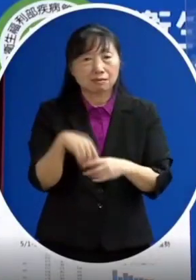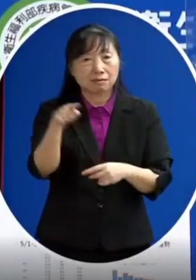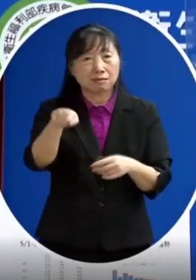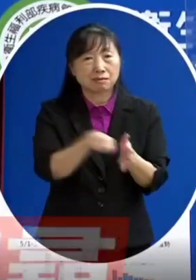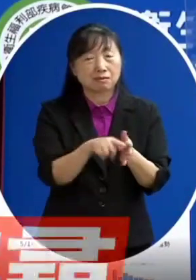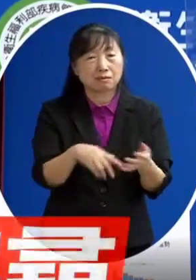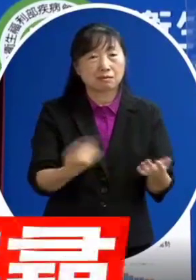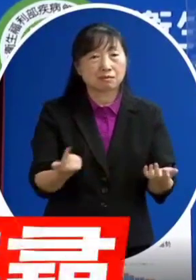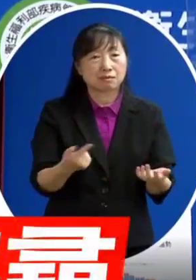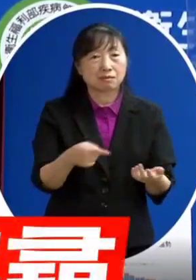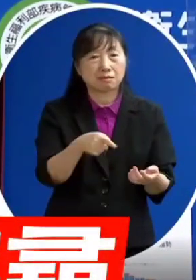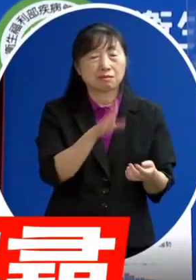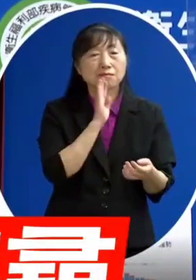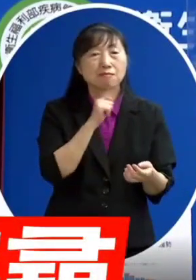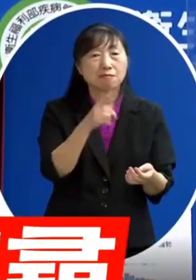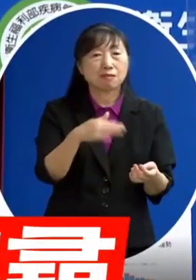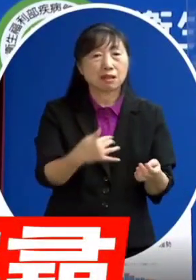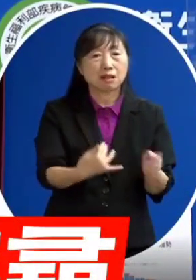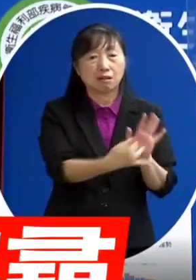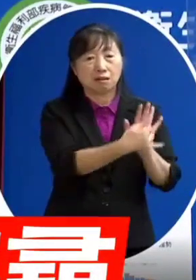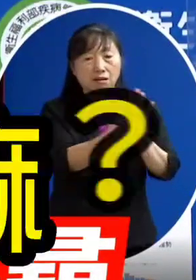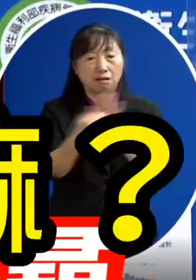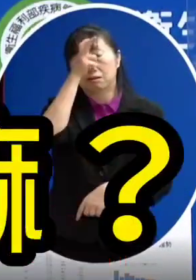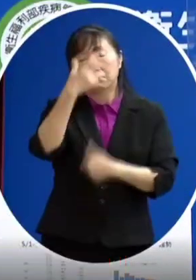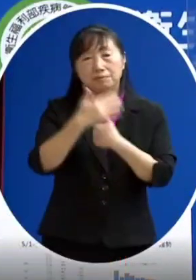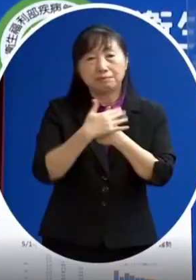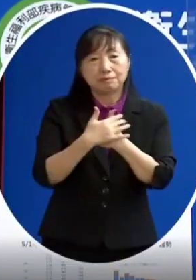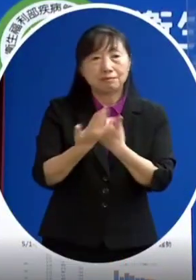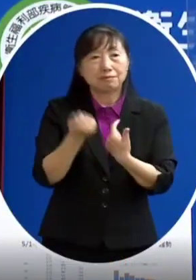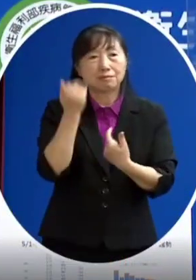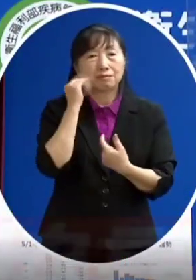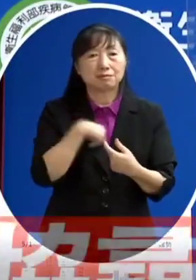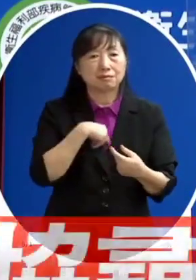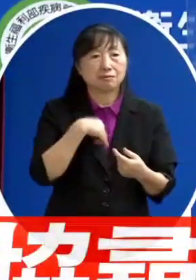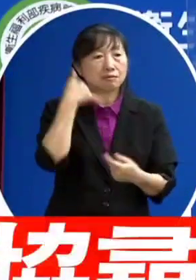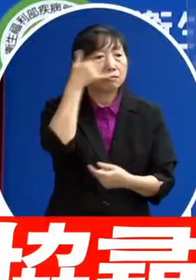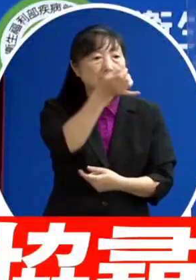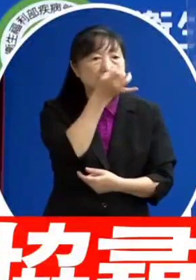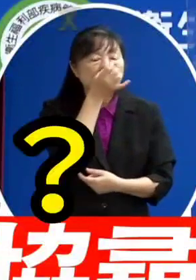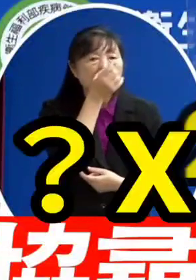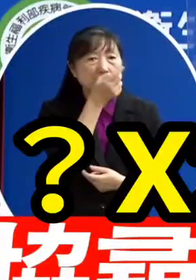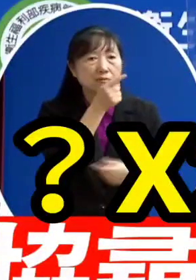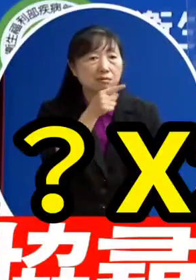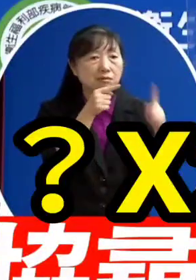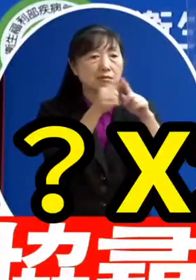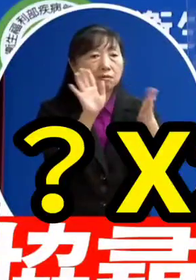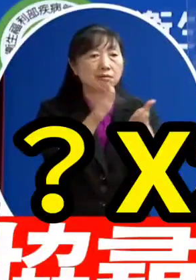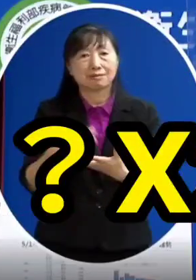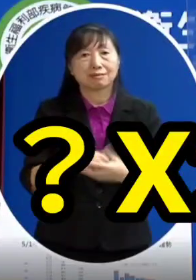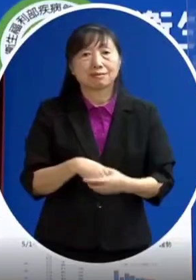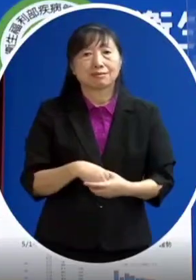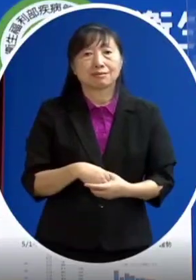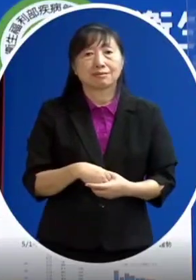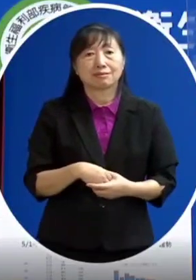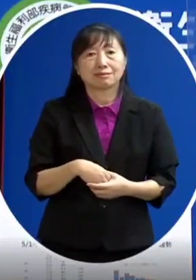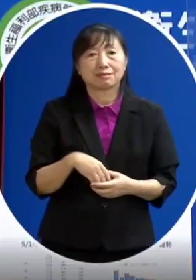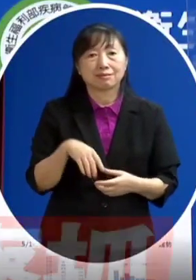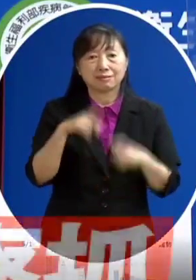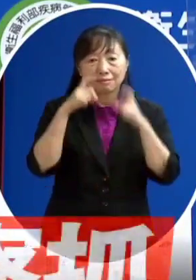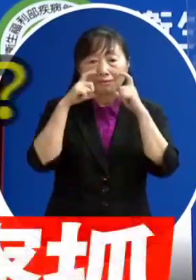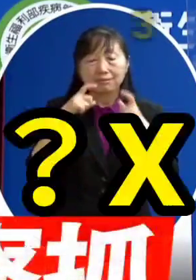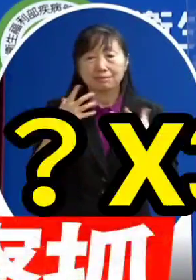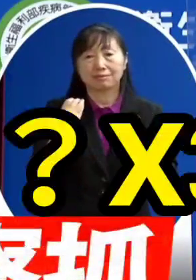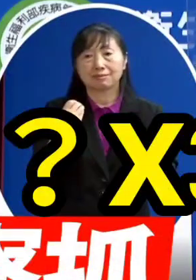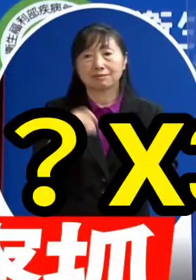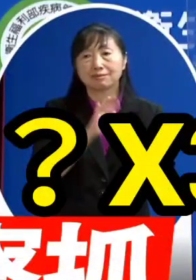有问题没有啊？我们就要赶快请警政协巡，失联的人啊，那也是警政协巡，啊，不戴口